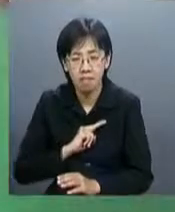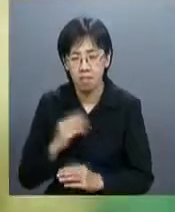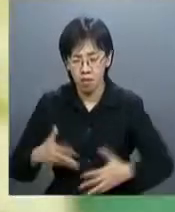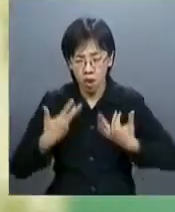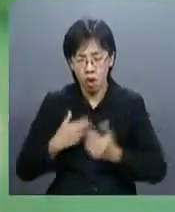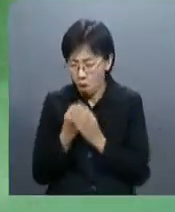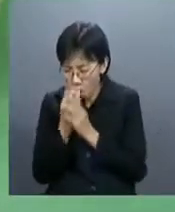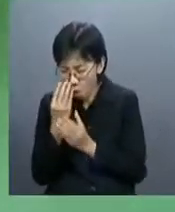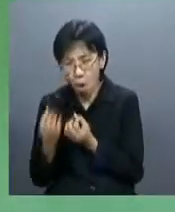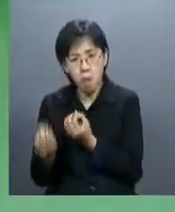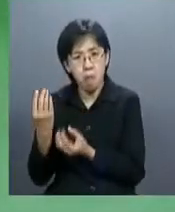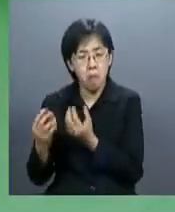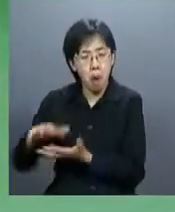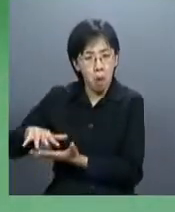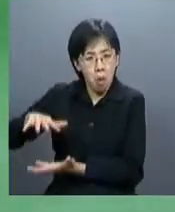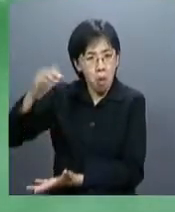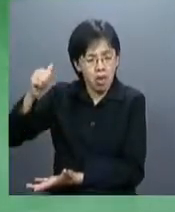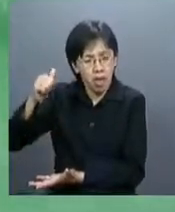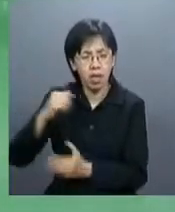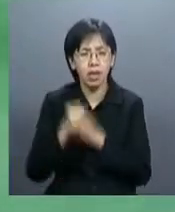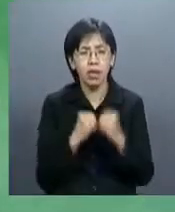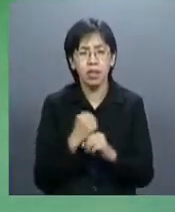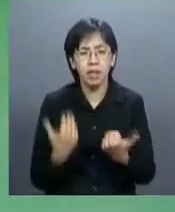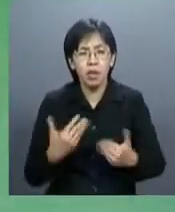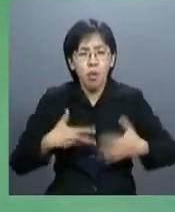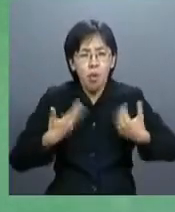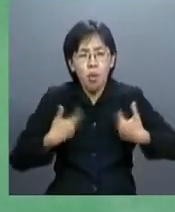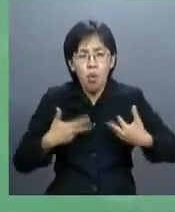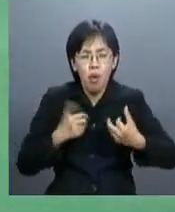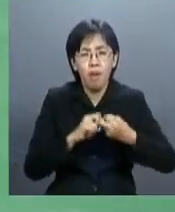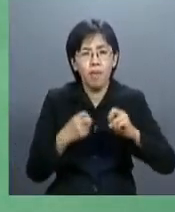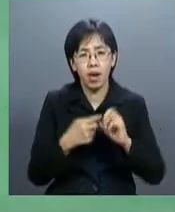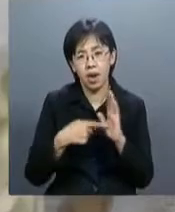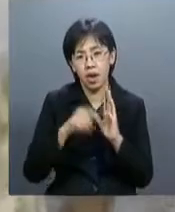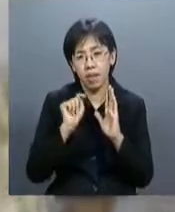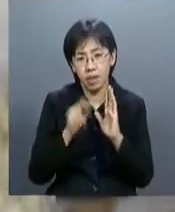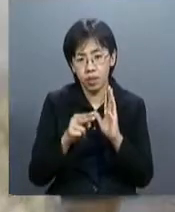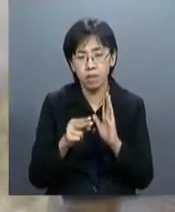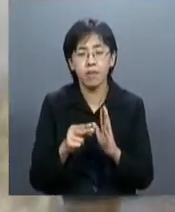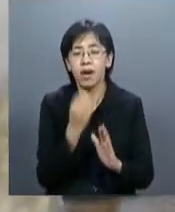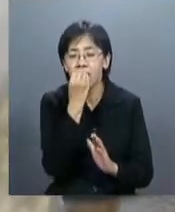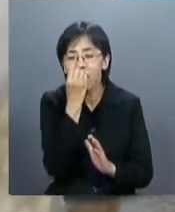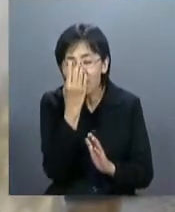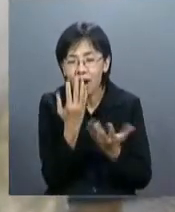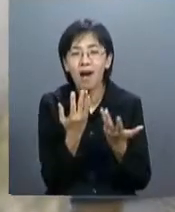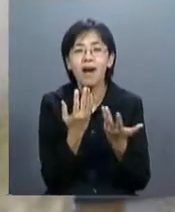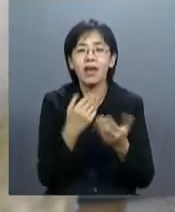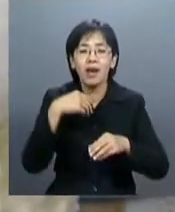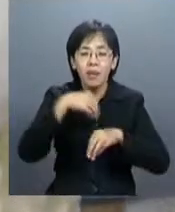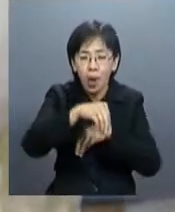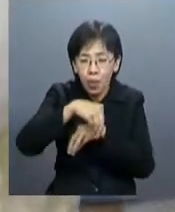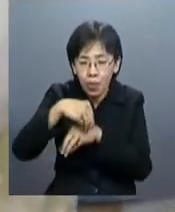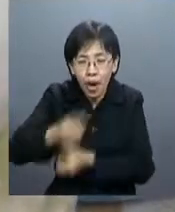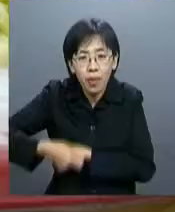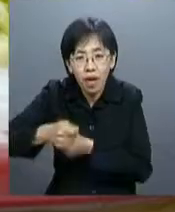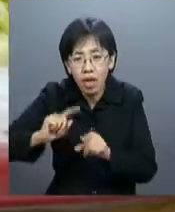พดีแต่ภาวะแล้งปีนี้มาเร็วกว่าทุกปีทำให้ในพื้นที่ปทุมธานีซึ่งมีสวนดอกไม้และแปลงเกษตรอยู่จำนวนมาก